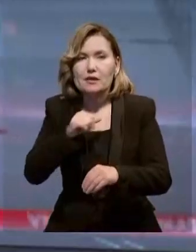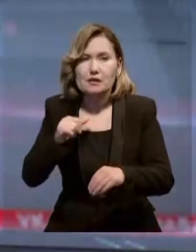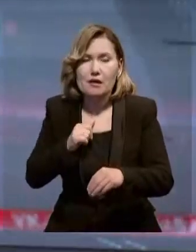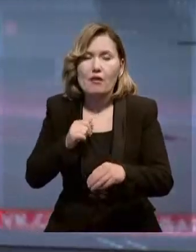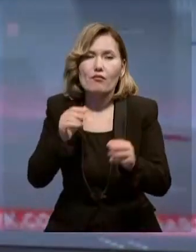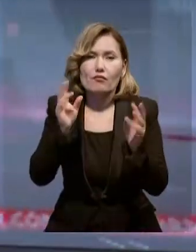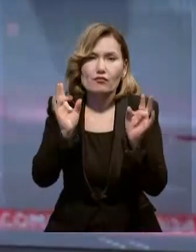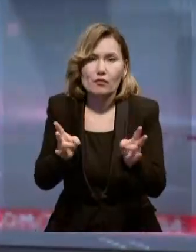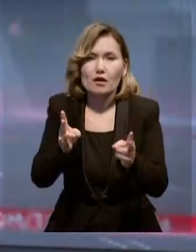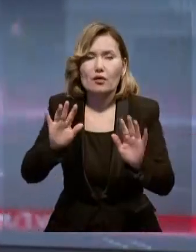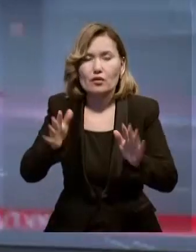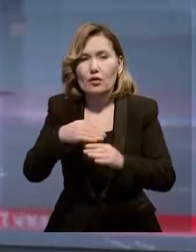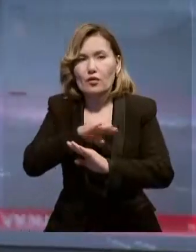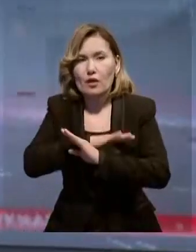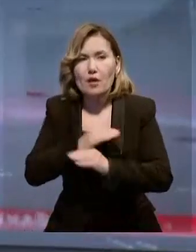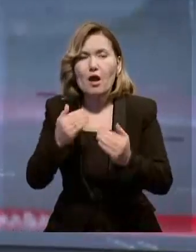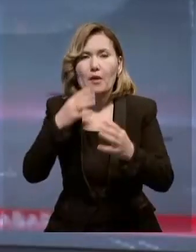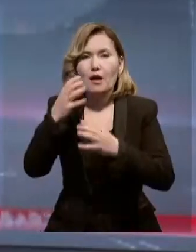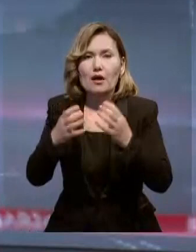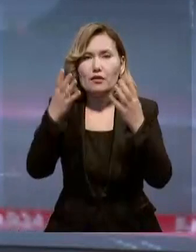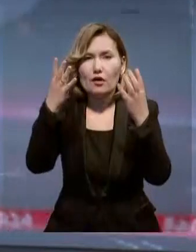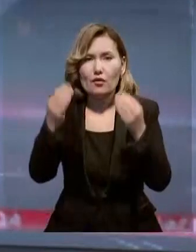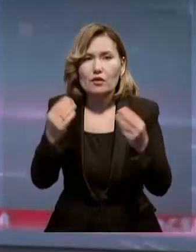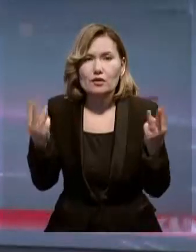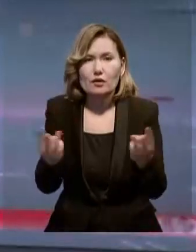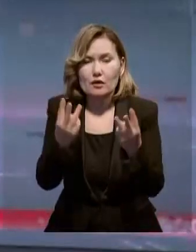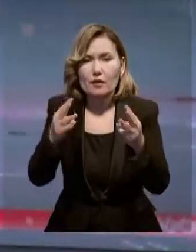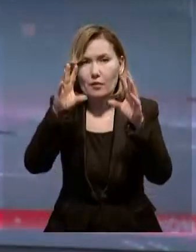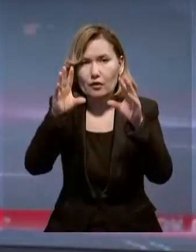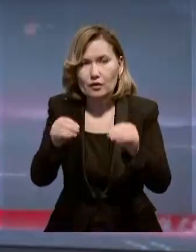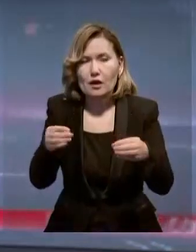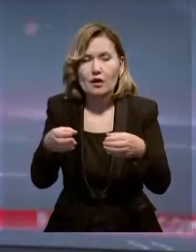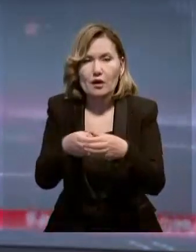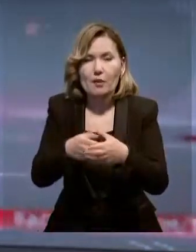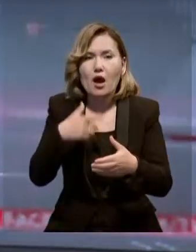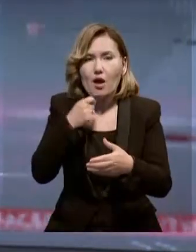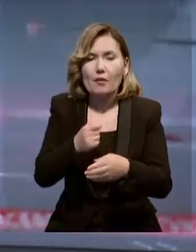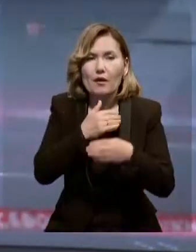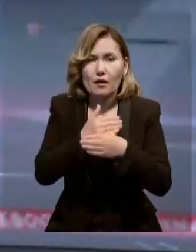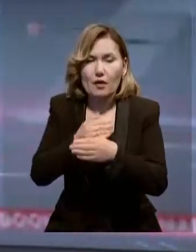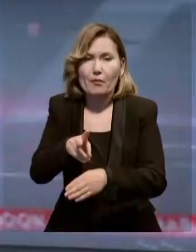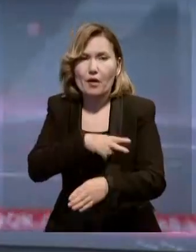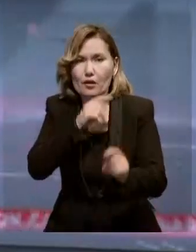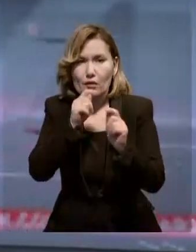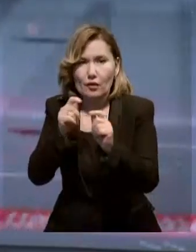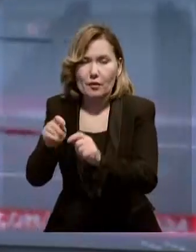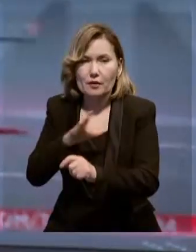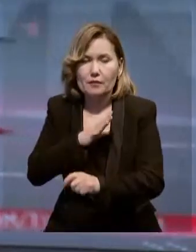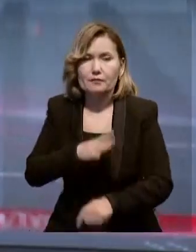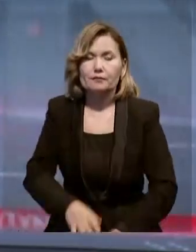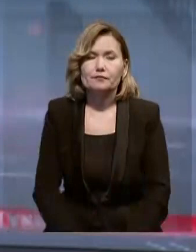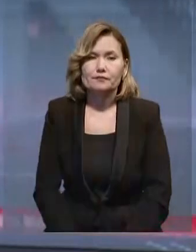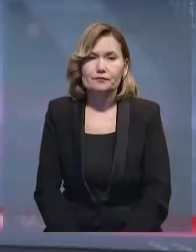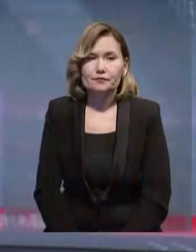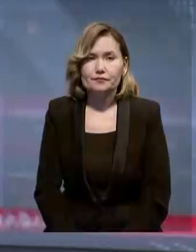қаза тапқан. Бүгін халықаралық өрт сөндірушілер күні қарсаңында ерлігімен көзге түскендер марапатталып, қатарға жаңа қосылғандар ант